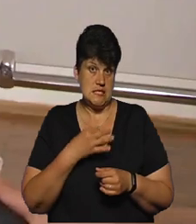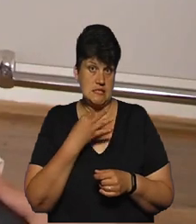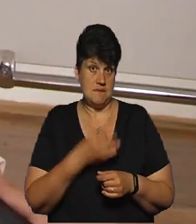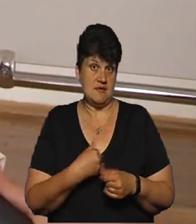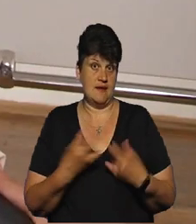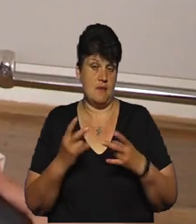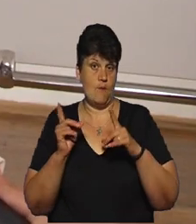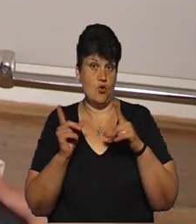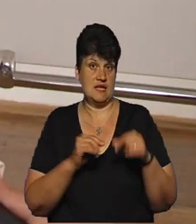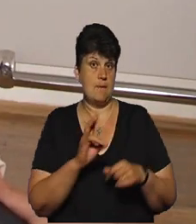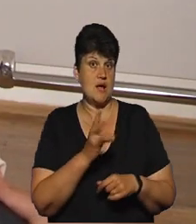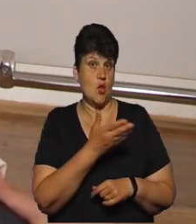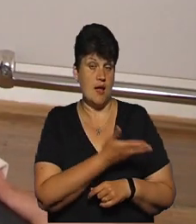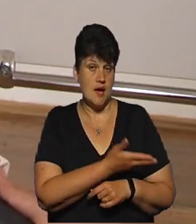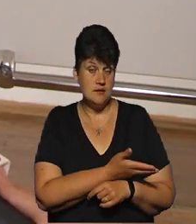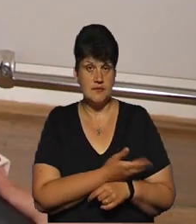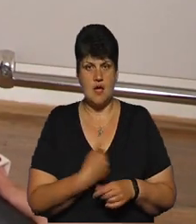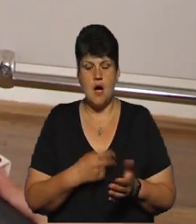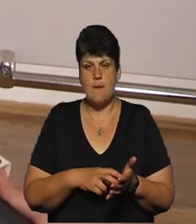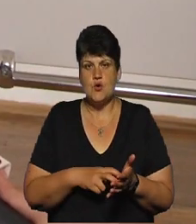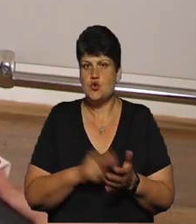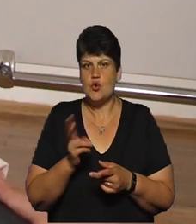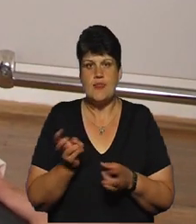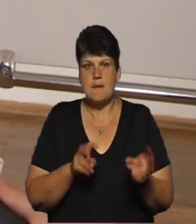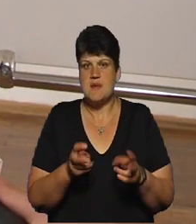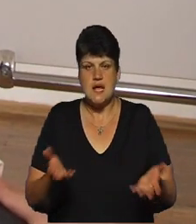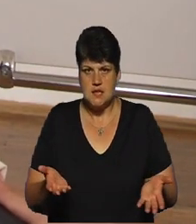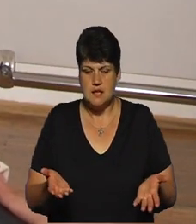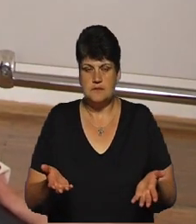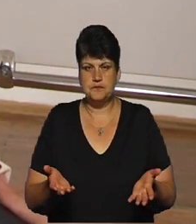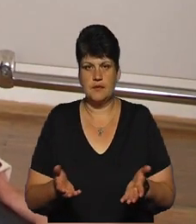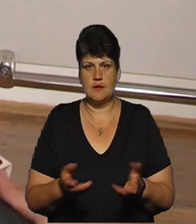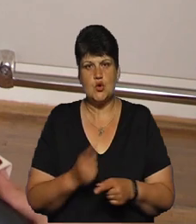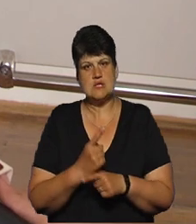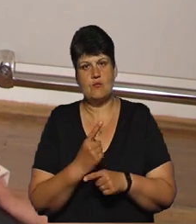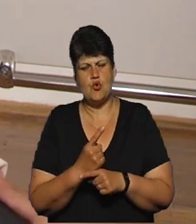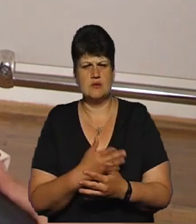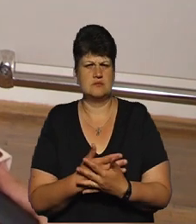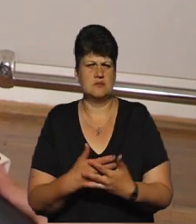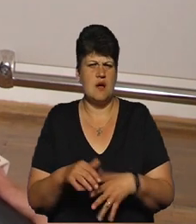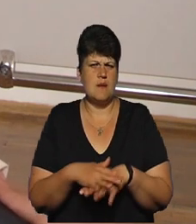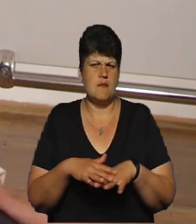Я боялася, що ніхто не прийде, тому що заборонені будь-які масові